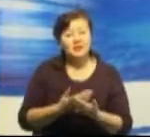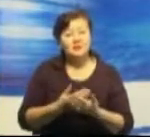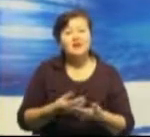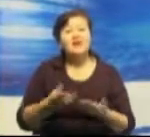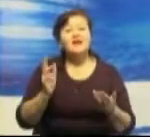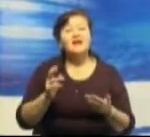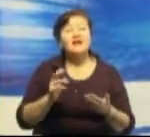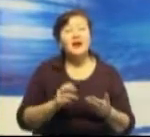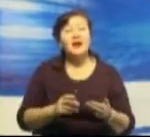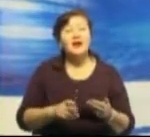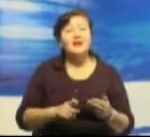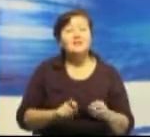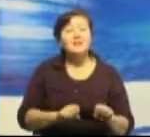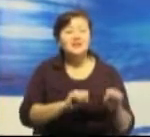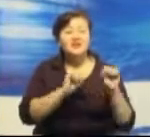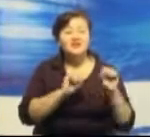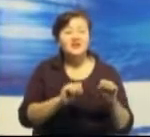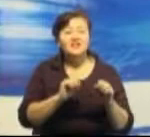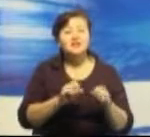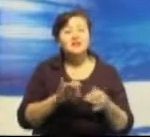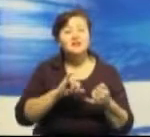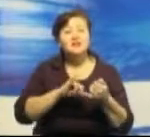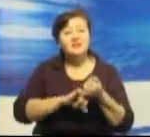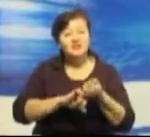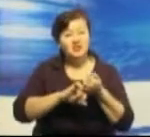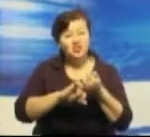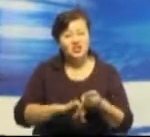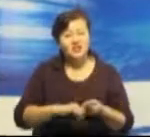как их избежать, говорилось на специальной пресс-конференции.